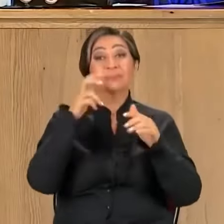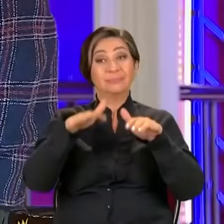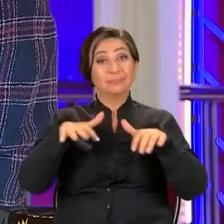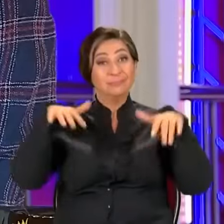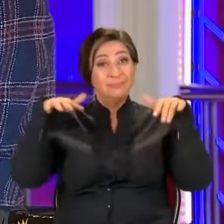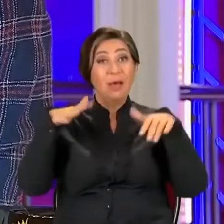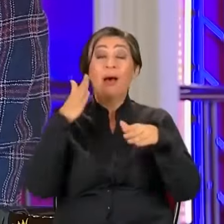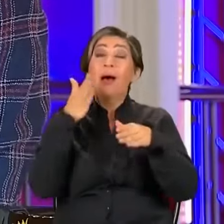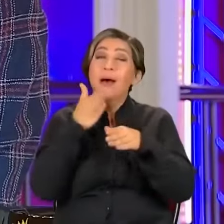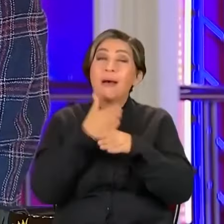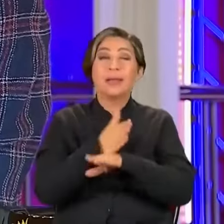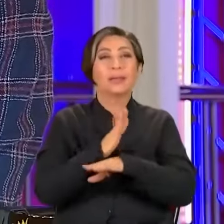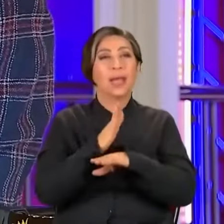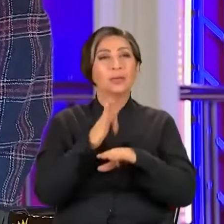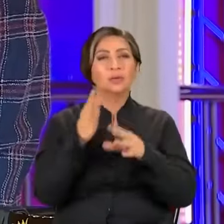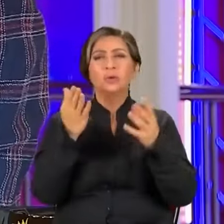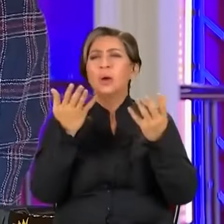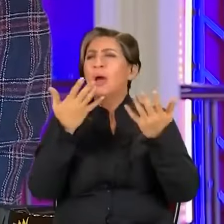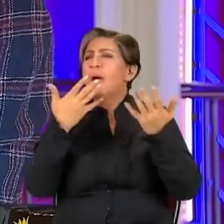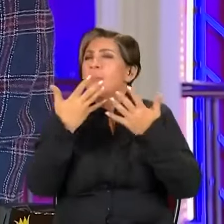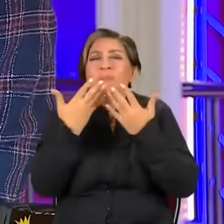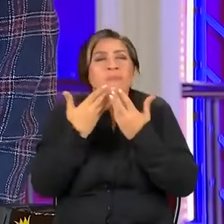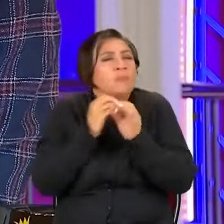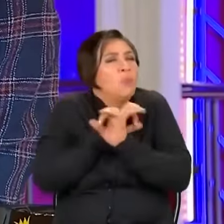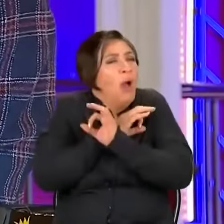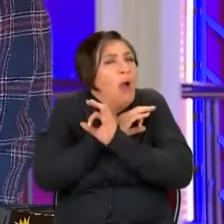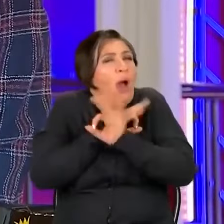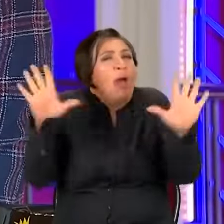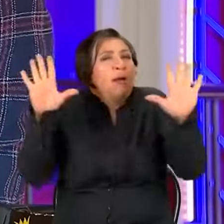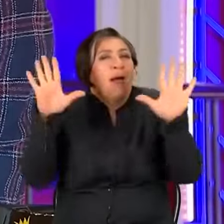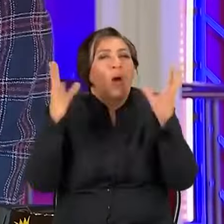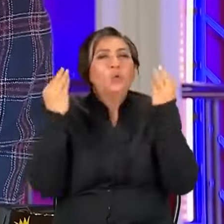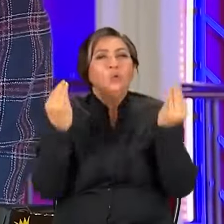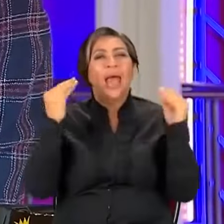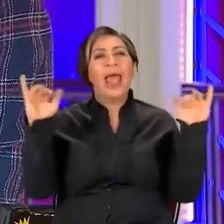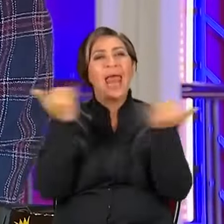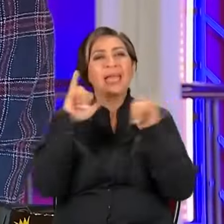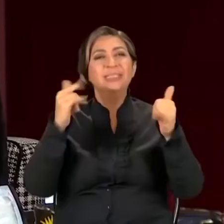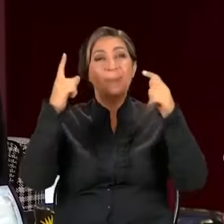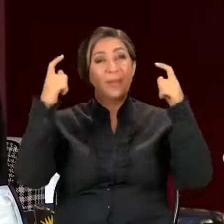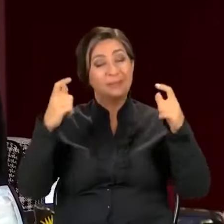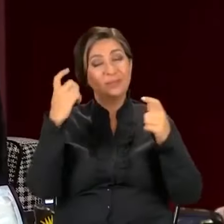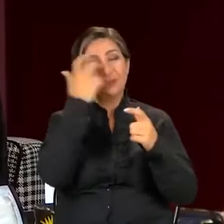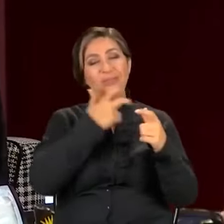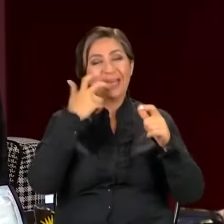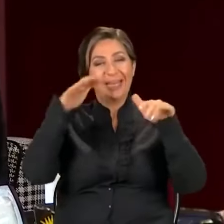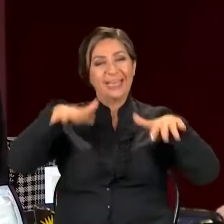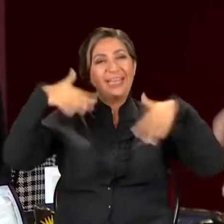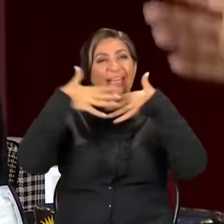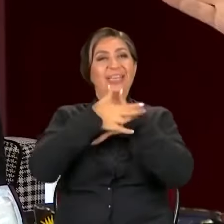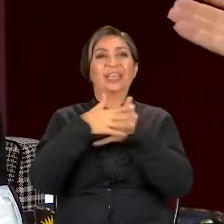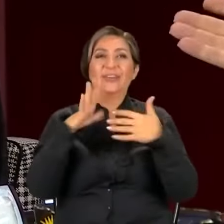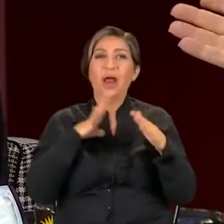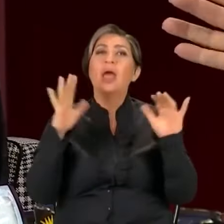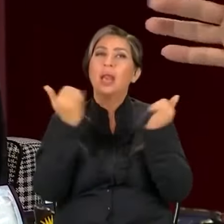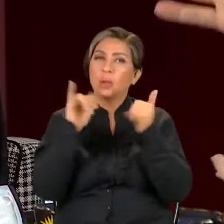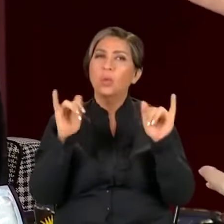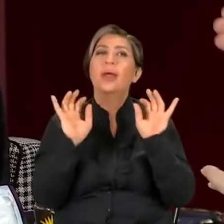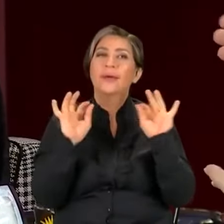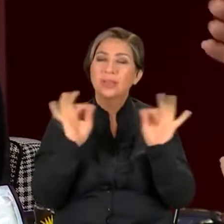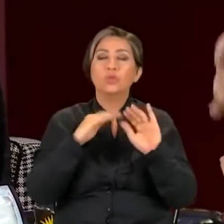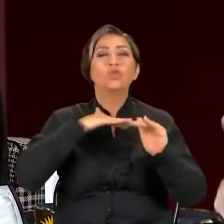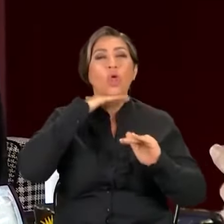yerlerde hakikaten böyle tozu dumana katarak güzel ve çok eğlenceli geceler geçirtiyorsun. Eğleniyorlar, evet.